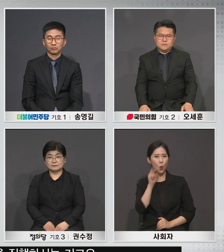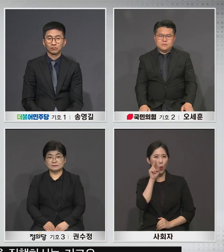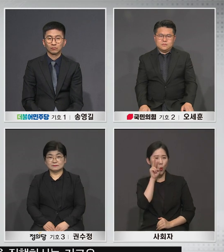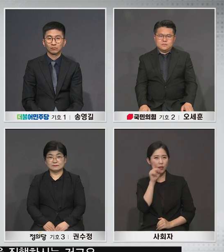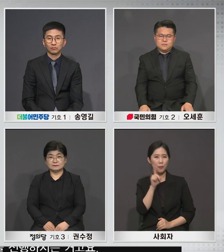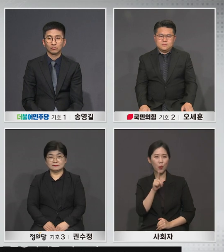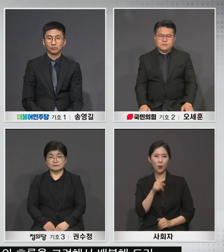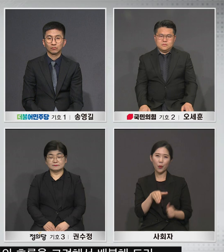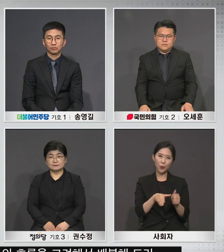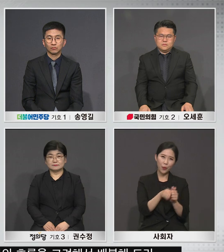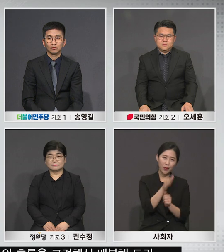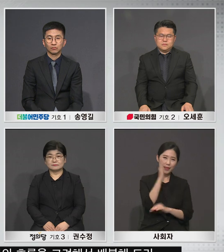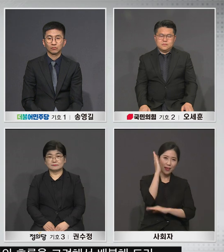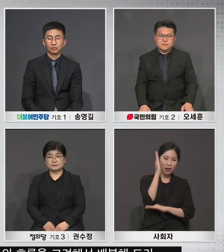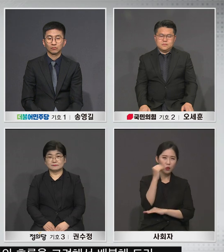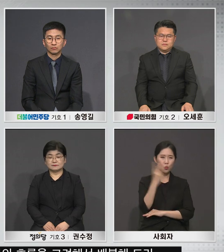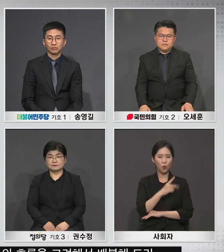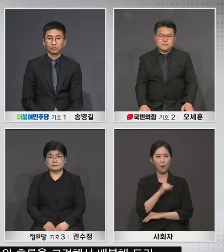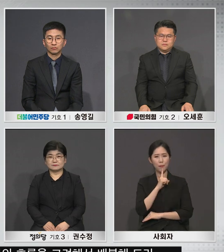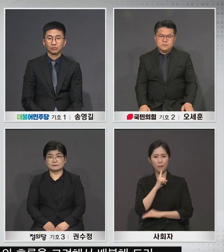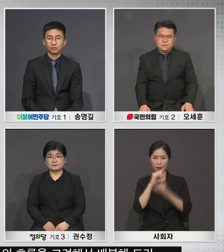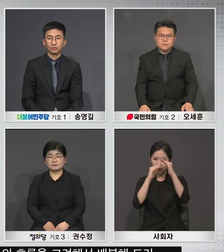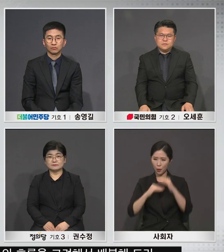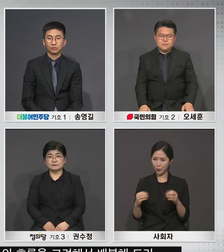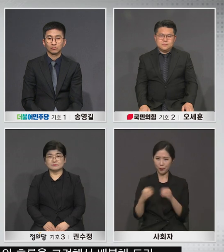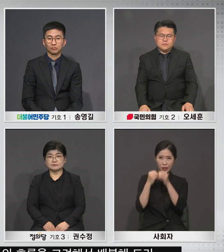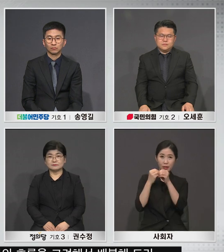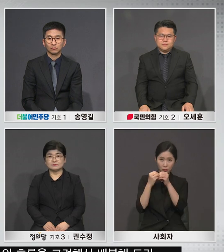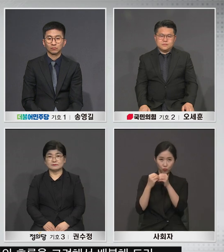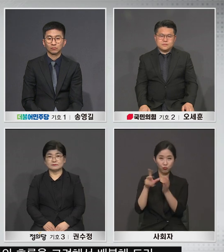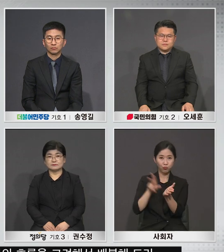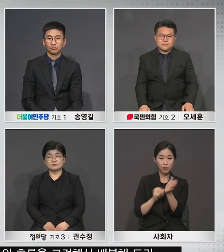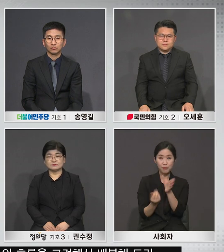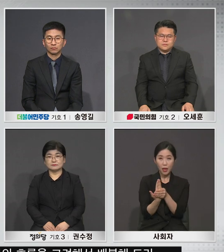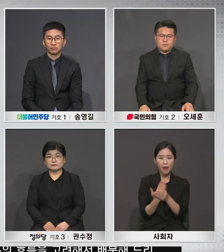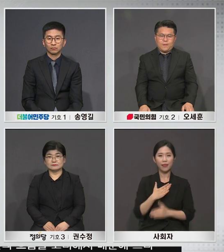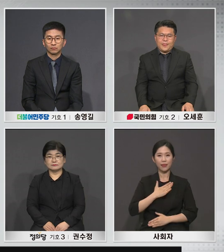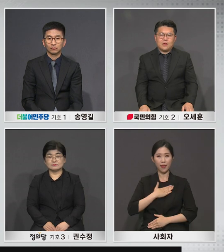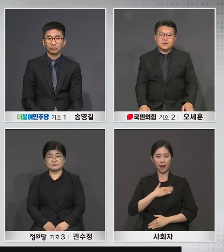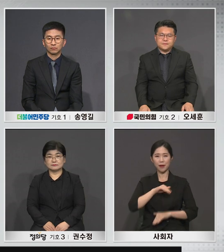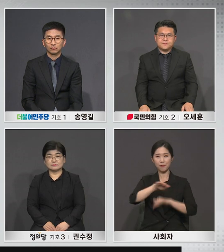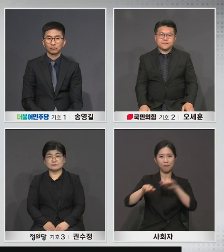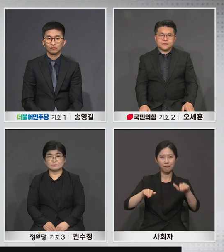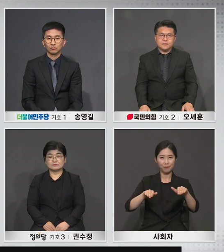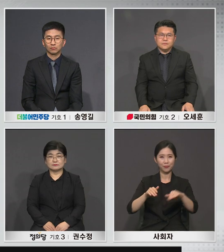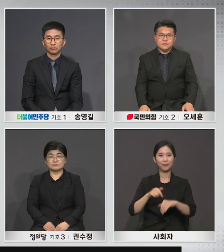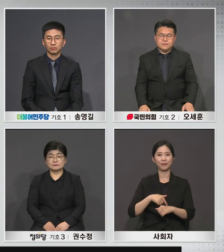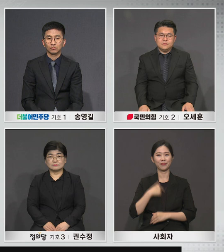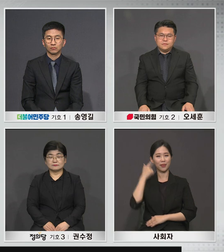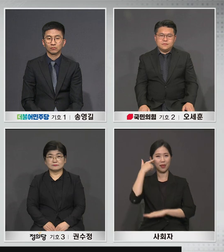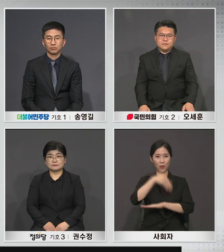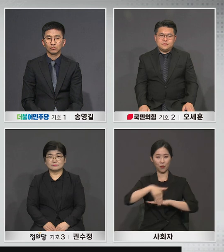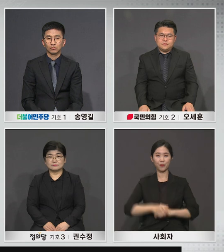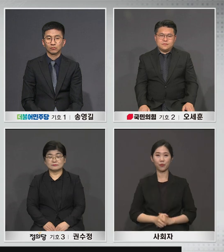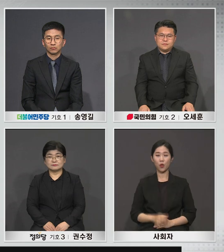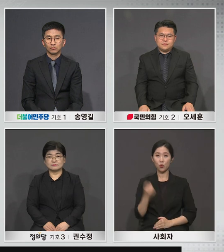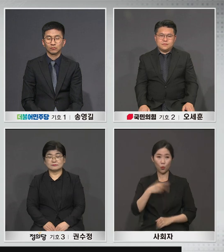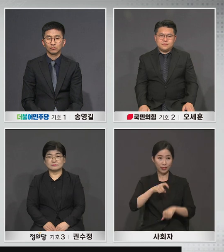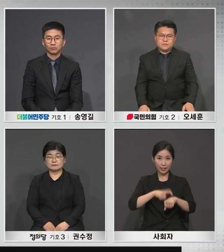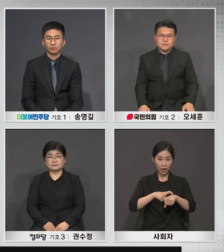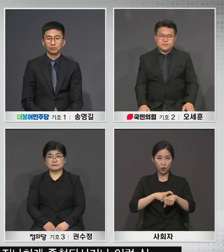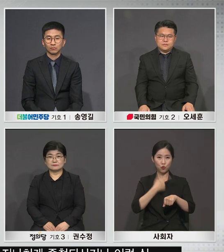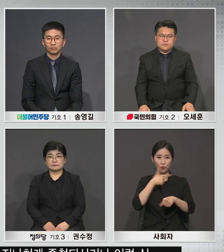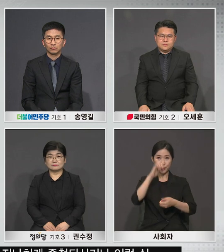하시거나 아니면 발언이 지나치게 중첩되시거나 이런 식의 문제가 생길 경우에는 제가 개입하도록 하겠습니다. 그리고 발언 시간을 다 쓰시면